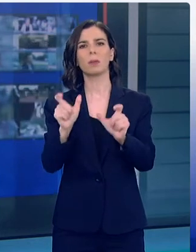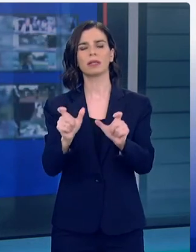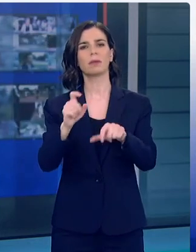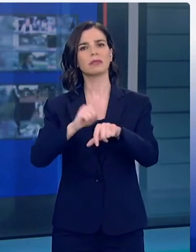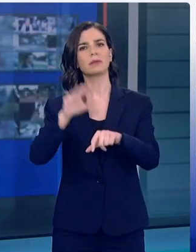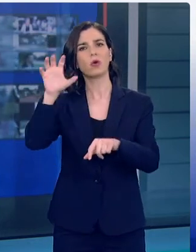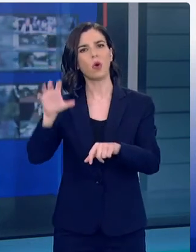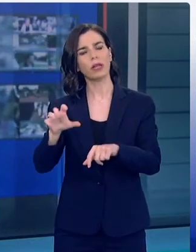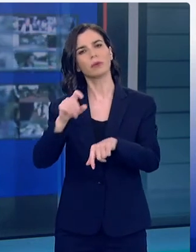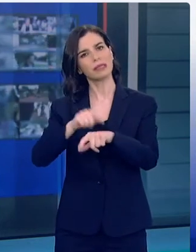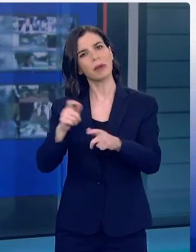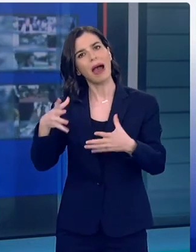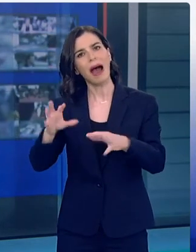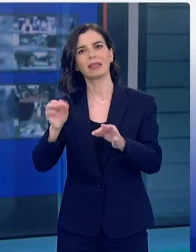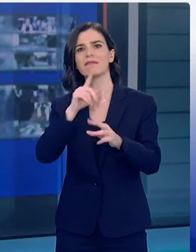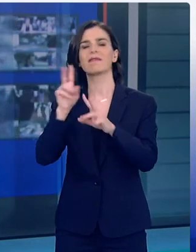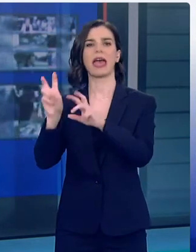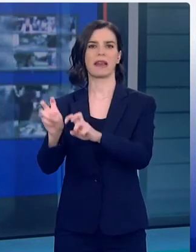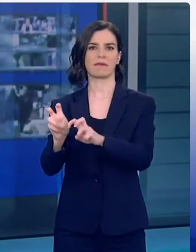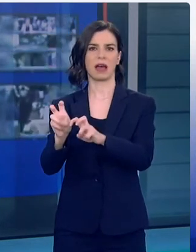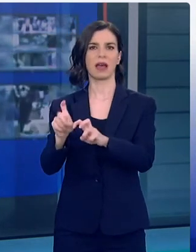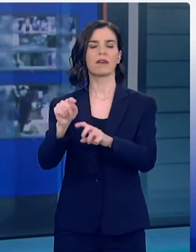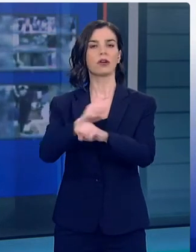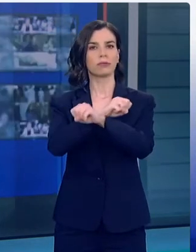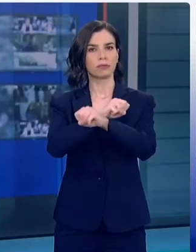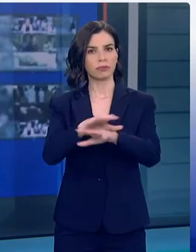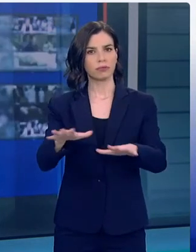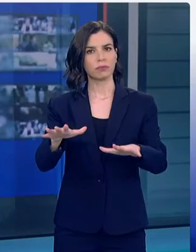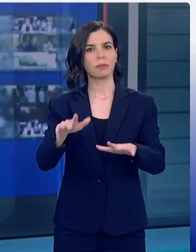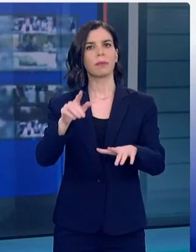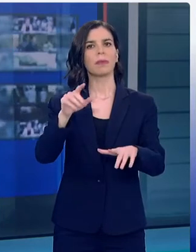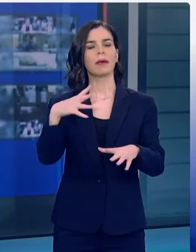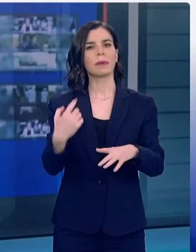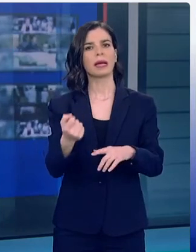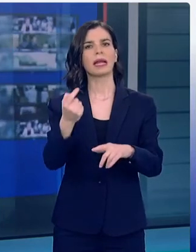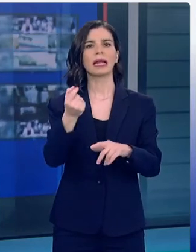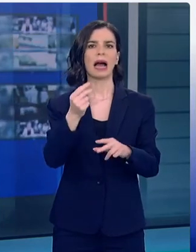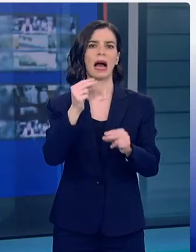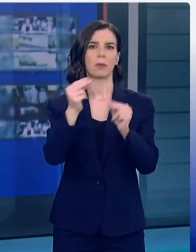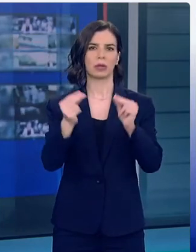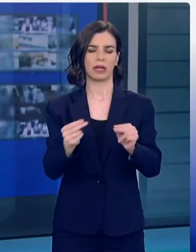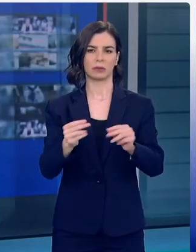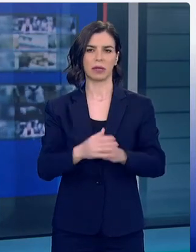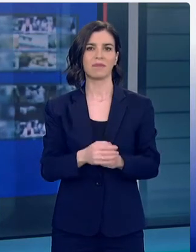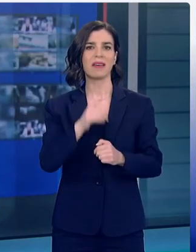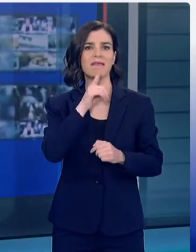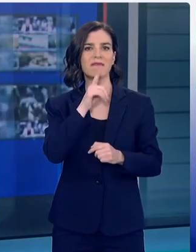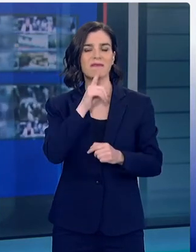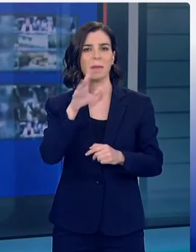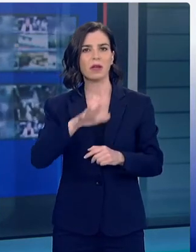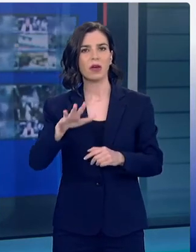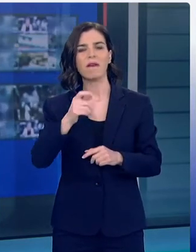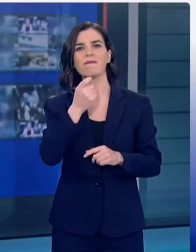διεξάγουν τέτοιου είδους έρευνα και οι οποίες δημοσιεύθηκαν με κάποια προκαταρτικά αποτελέσματα. Αυτές αφορούσαν